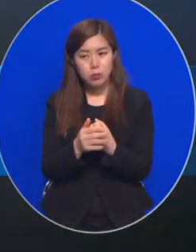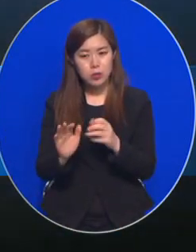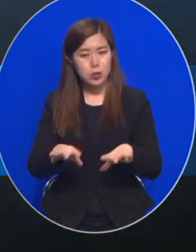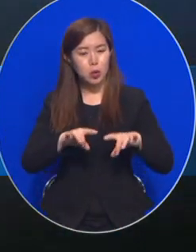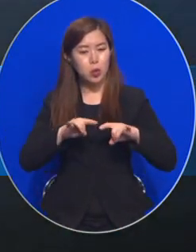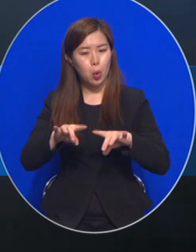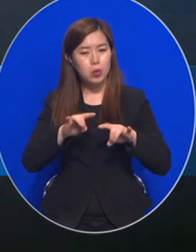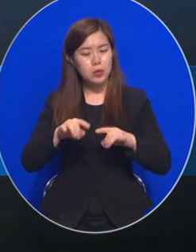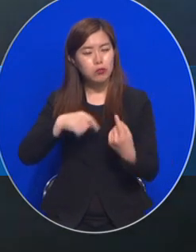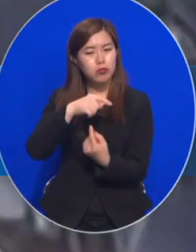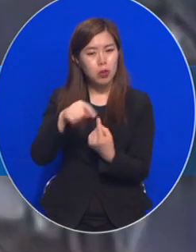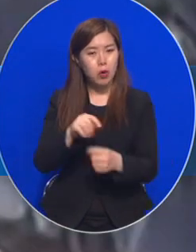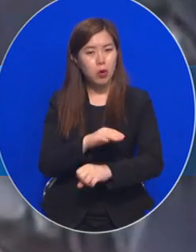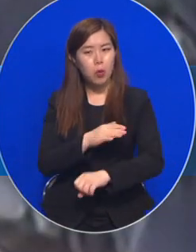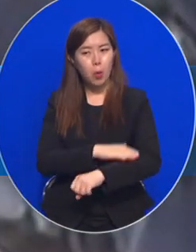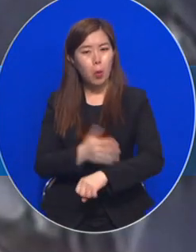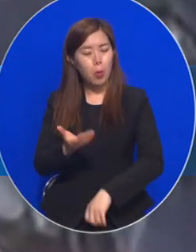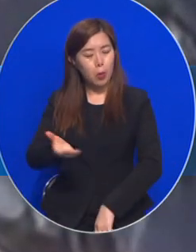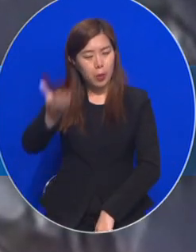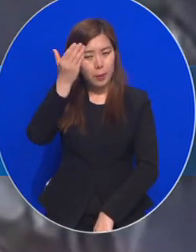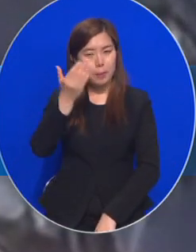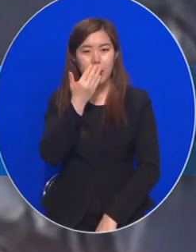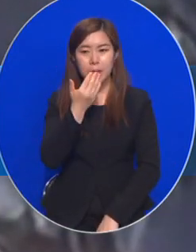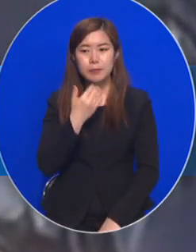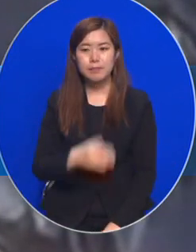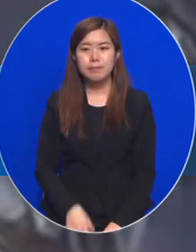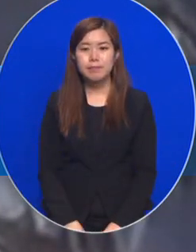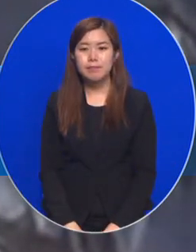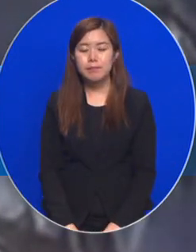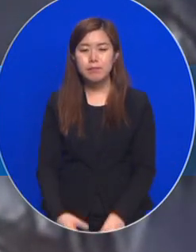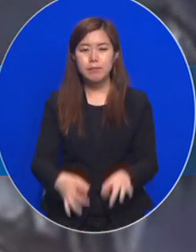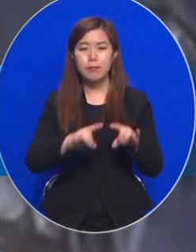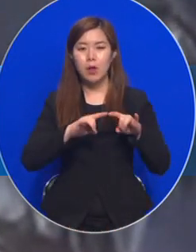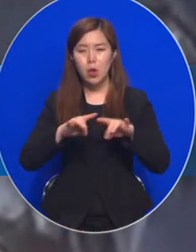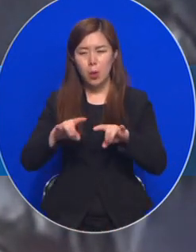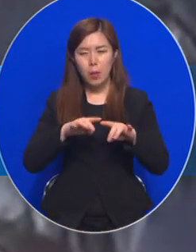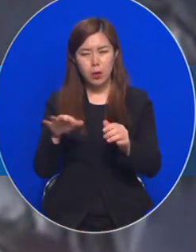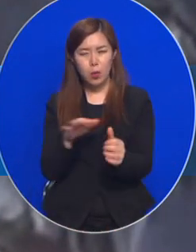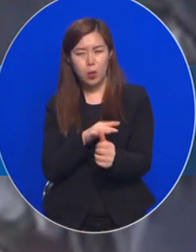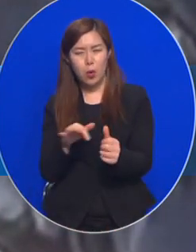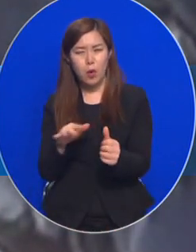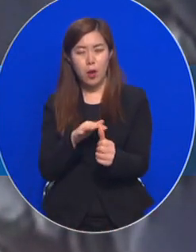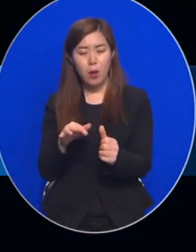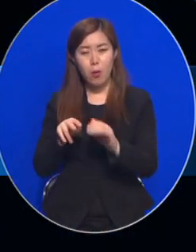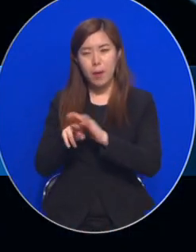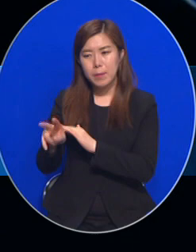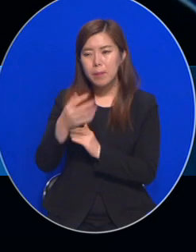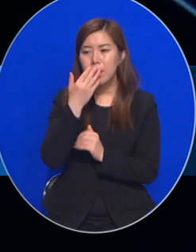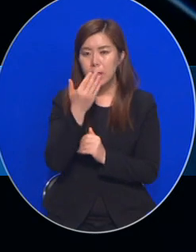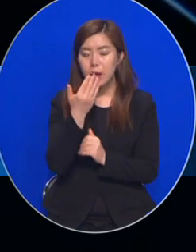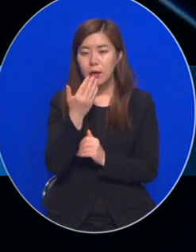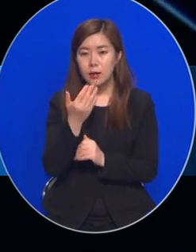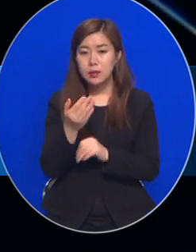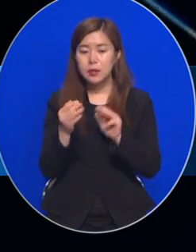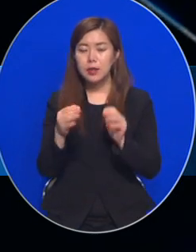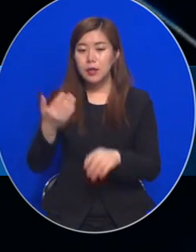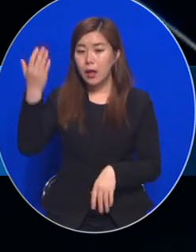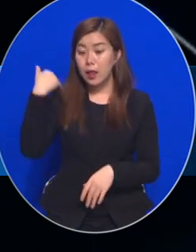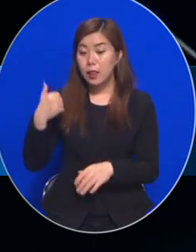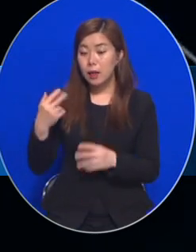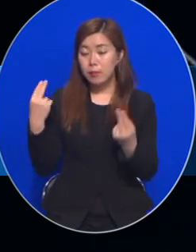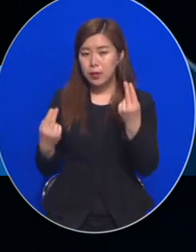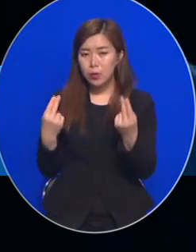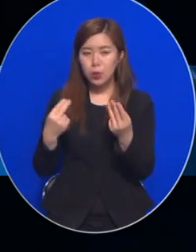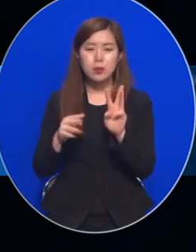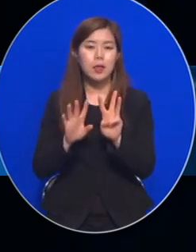향상 될 전망입니다 아나 씨스 이후는 전파 교란 을 회피할 수 있는 주파수 도약 기술로 해피 정릉 2기 전보다 3배